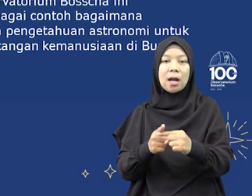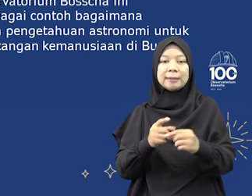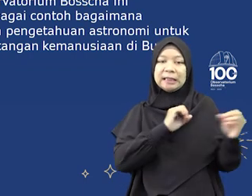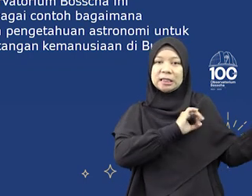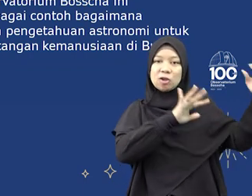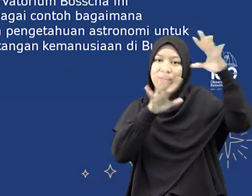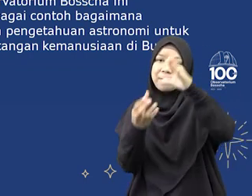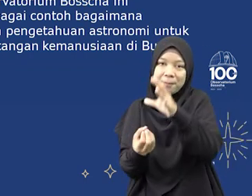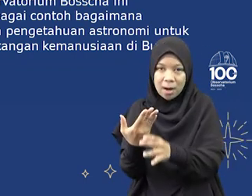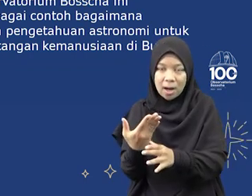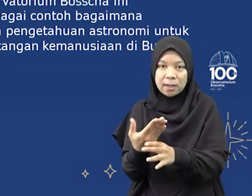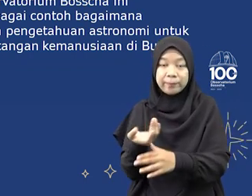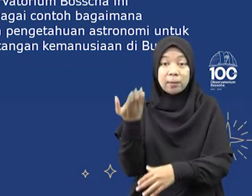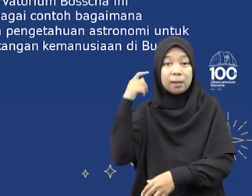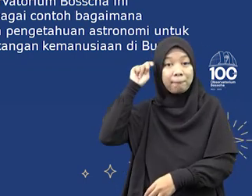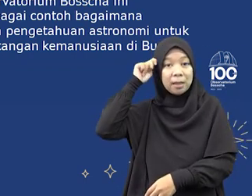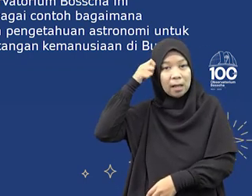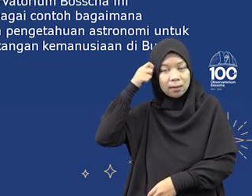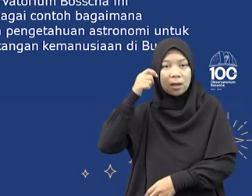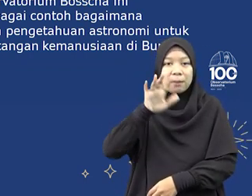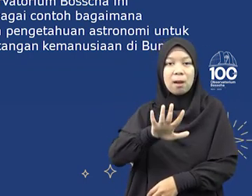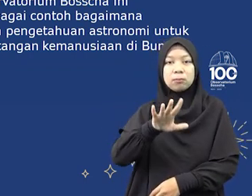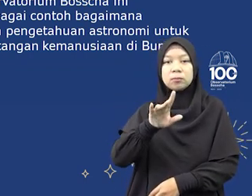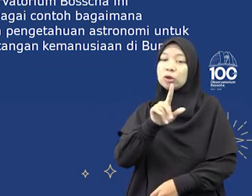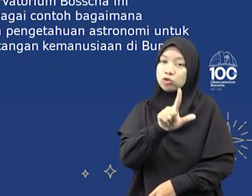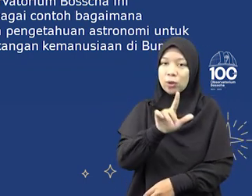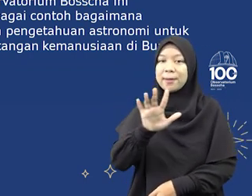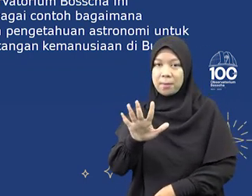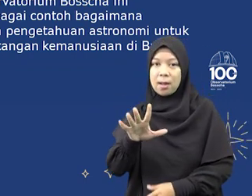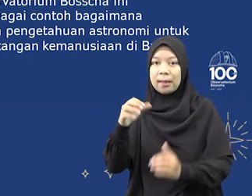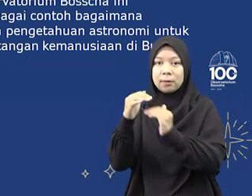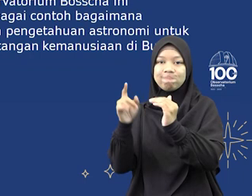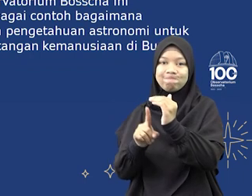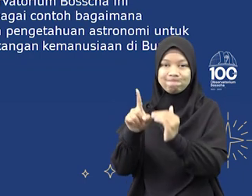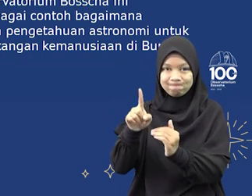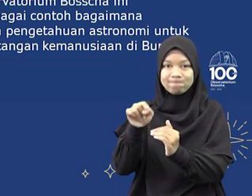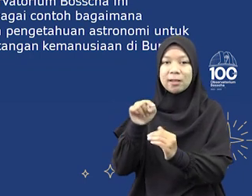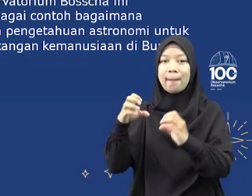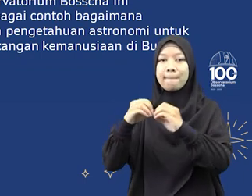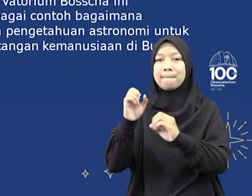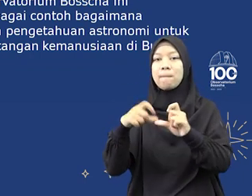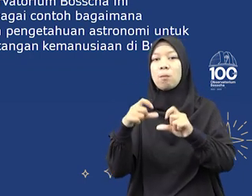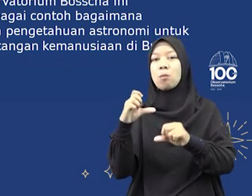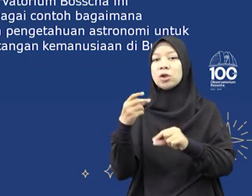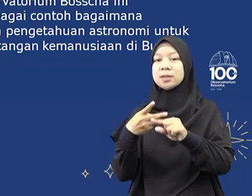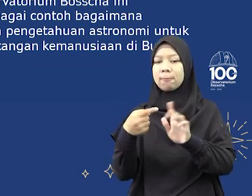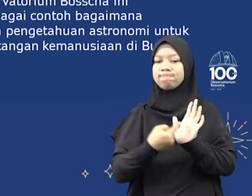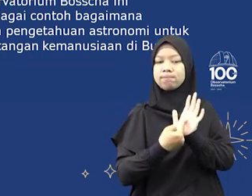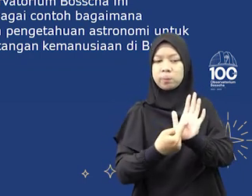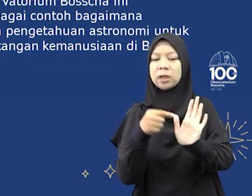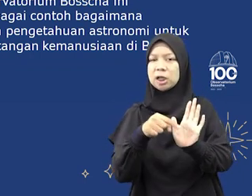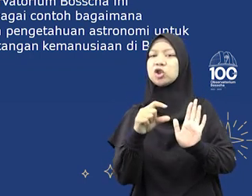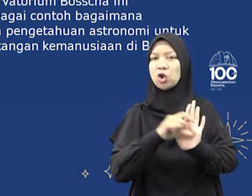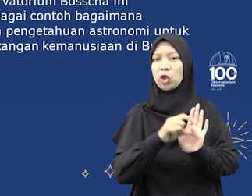peringatan United Nations ke-75 program observatorium Bosa ini dihadirkan sebagai contoh Bagaimana memanfaatkan